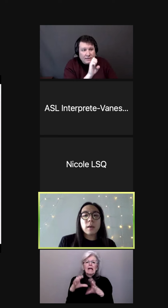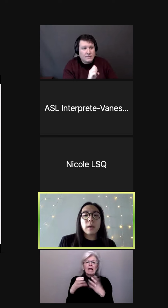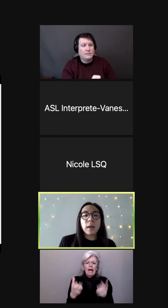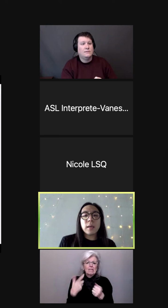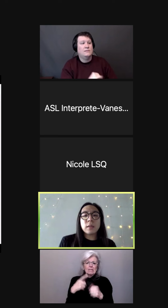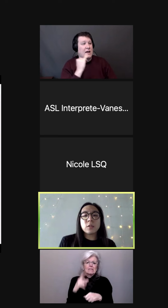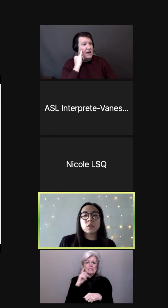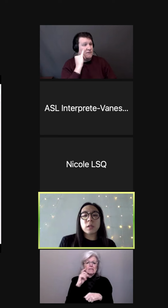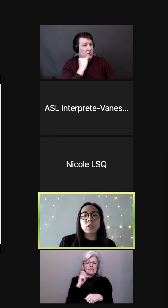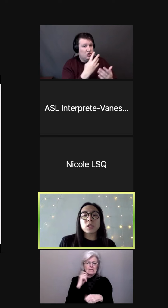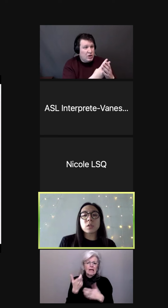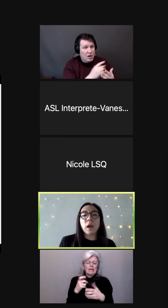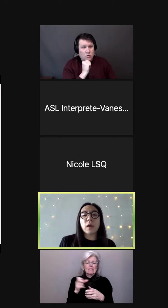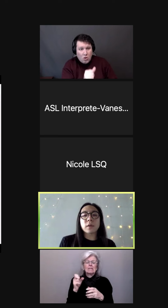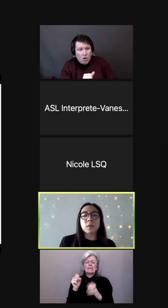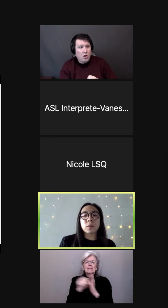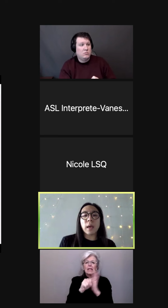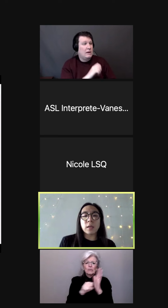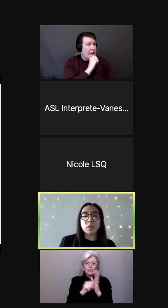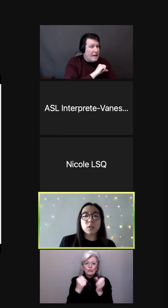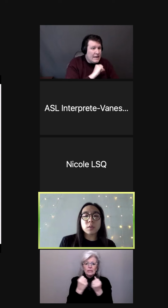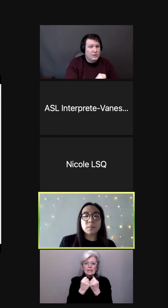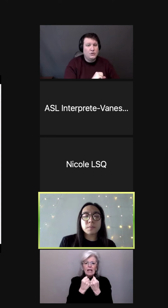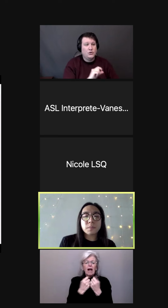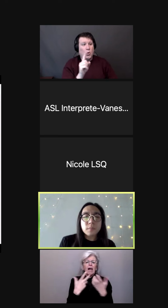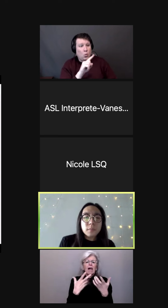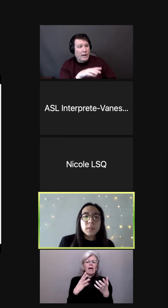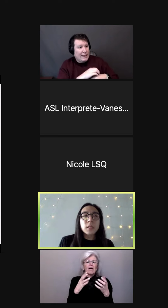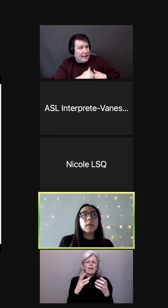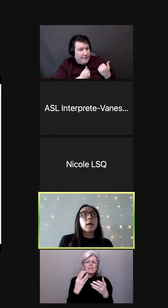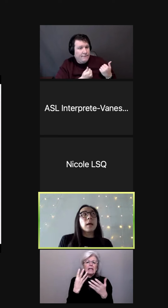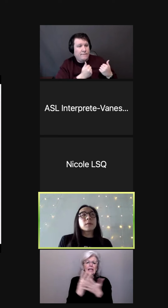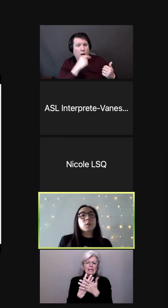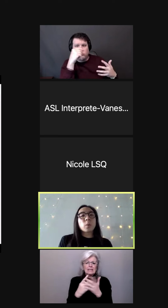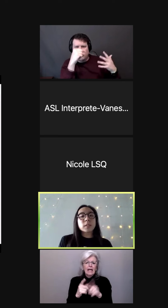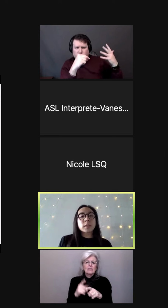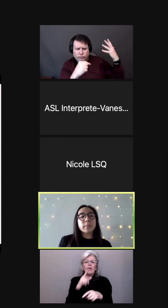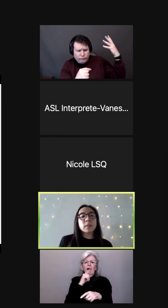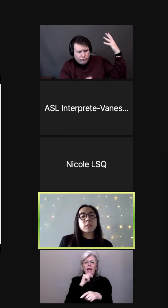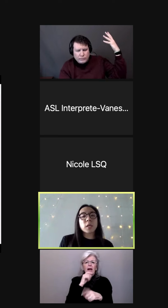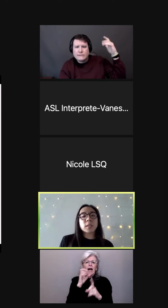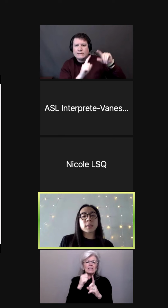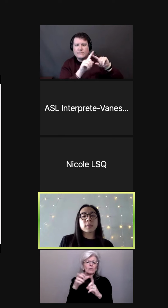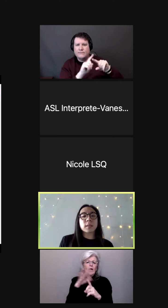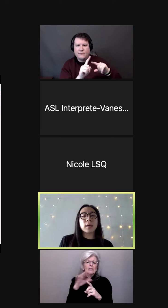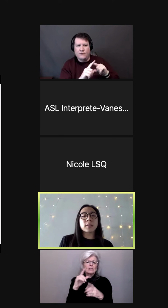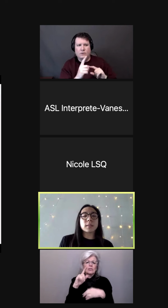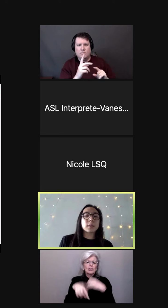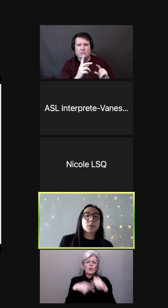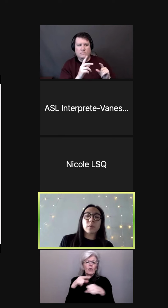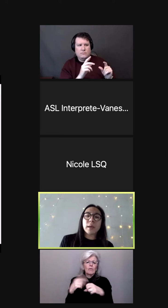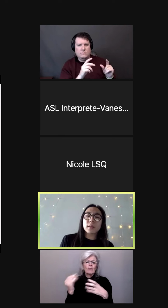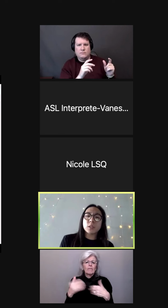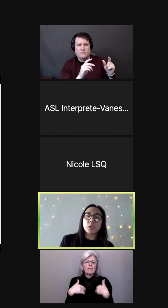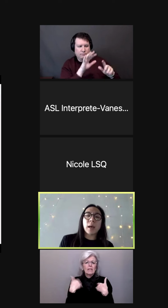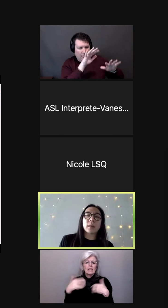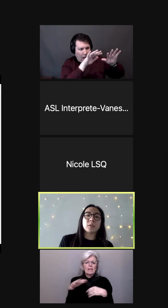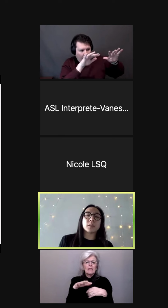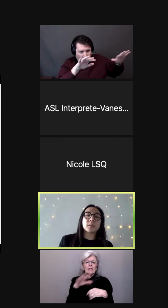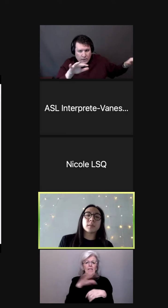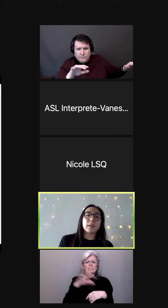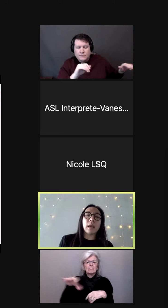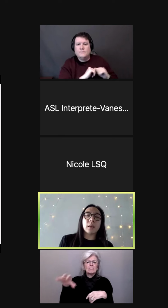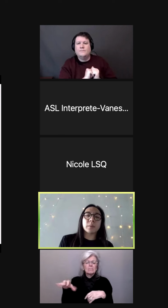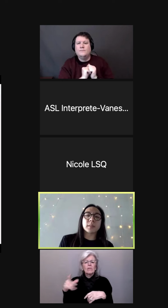sexualité, statut social, incarcération, l'âge et la situation géographique. Donc, la